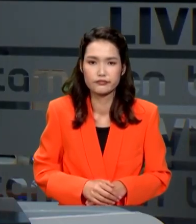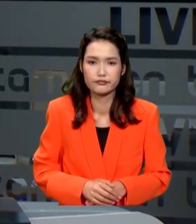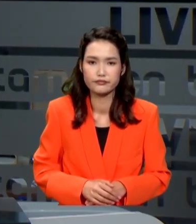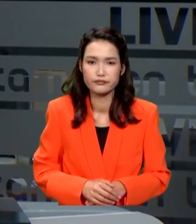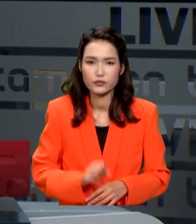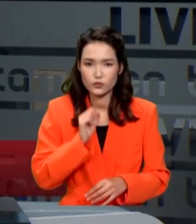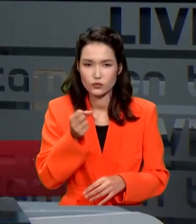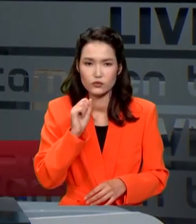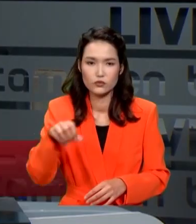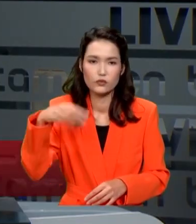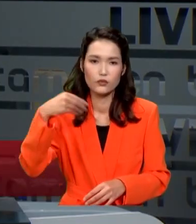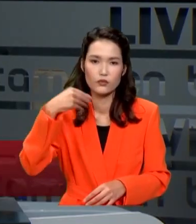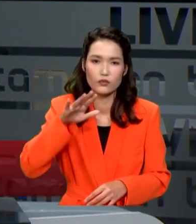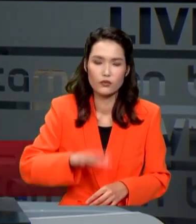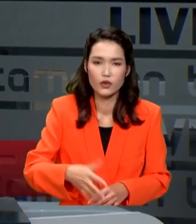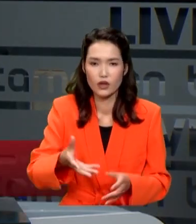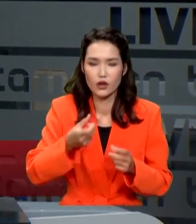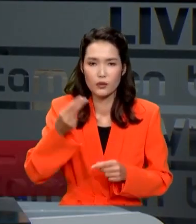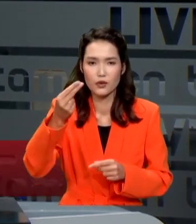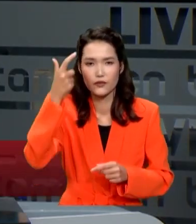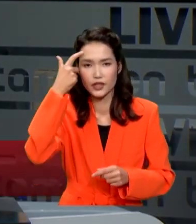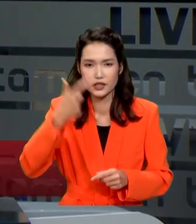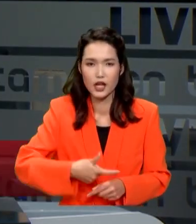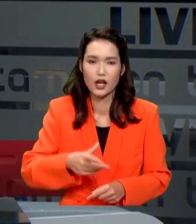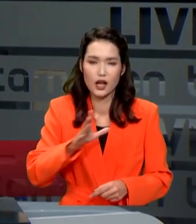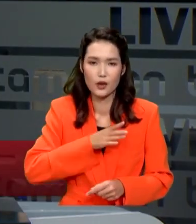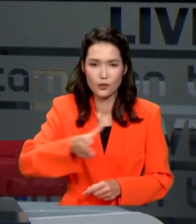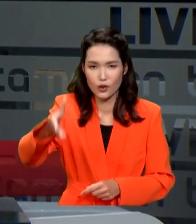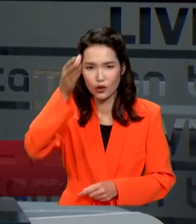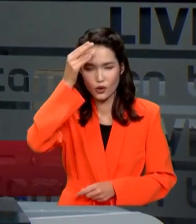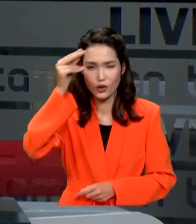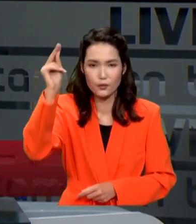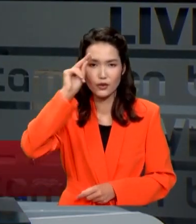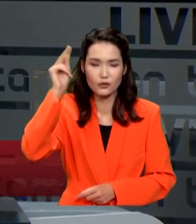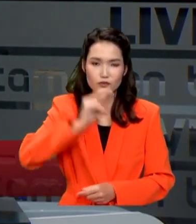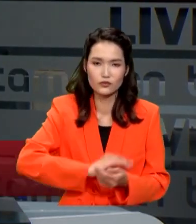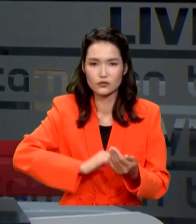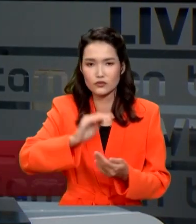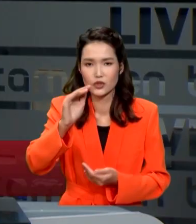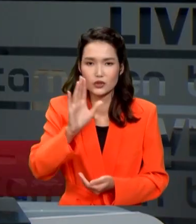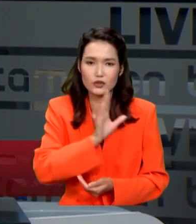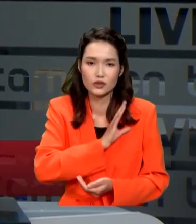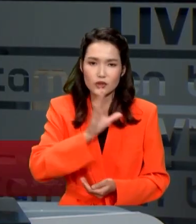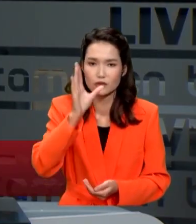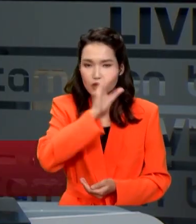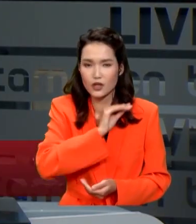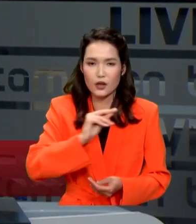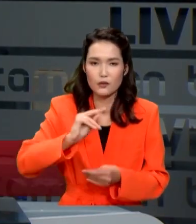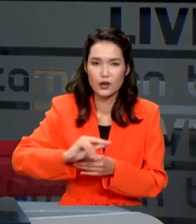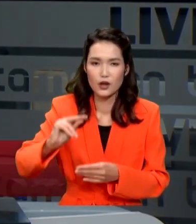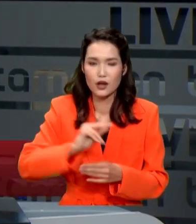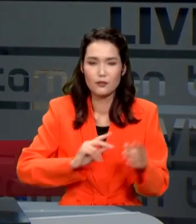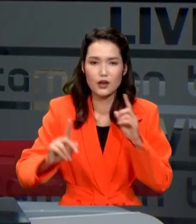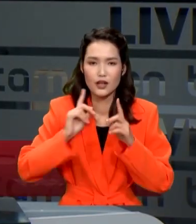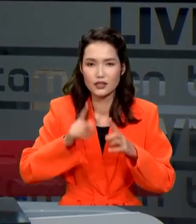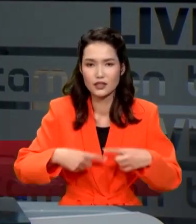Журналисты Актобе смогли повысить свою финансовую грамотность и усовершенствовать знания. Халықбанк выступил инициатором в регионе обучающего семинара.